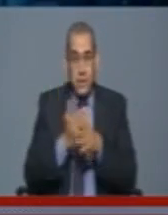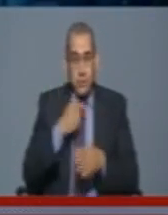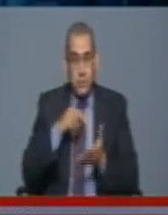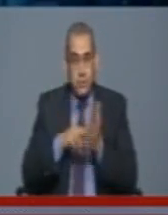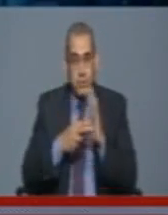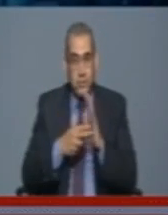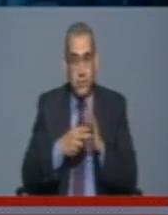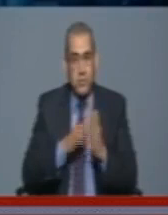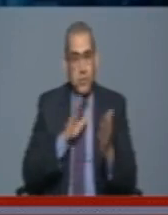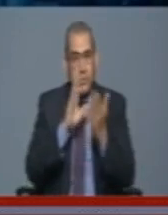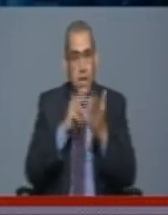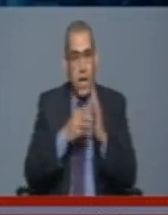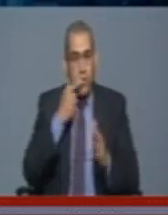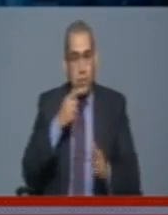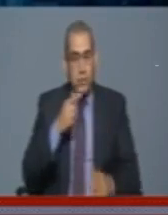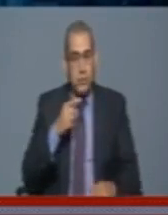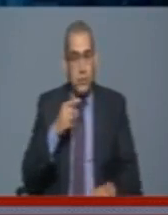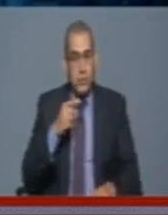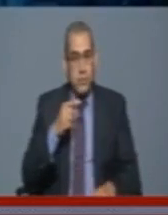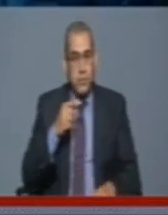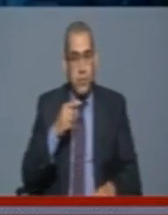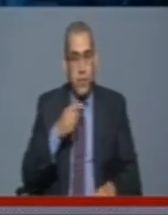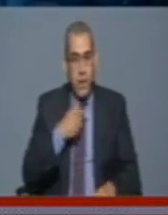الناس فاهمة كده ان احنا ممكن، لا